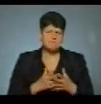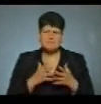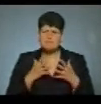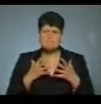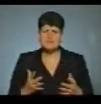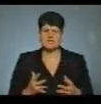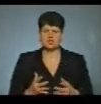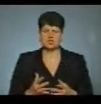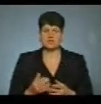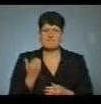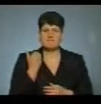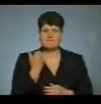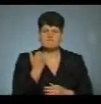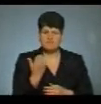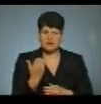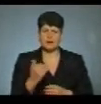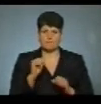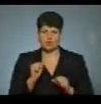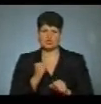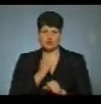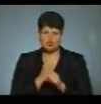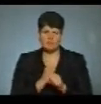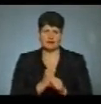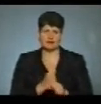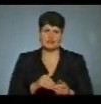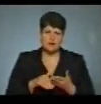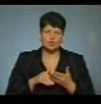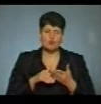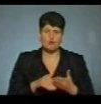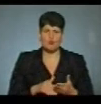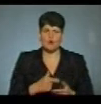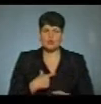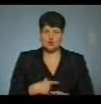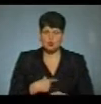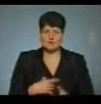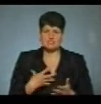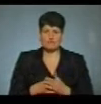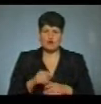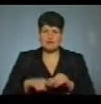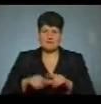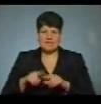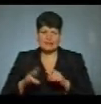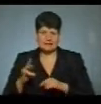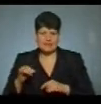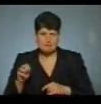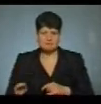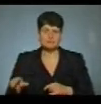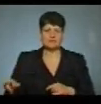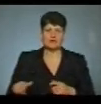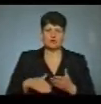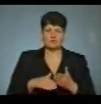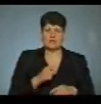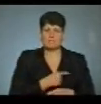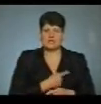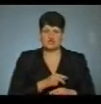внесок, який можете, скажімо, зробити для надання допомоги собі, своїм близьким, рідним і допомогти медичним